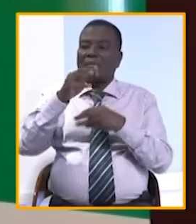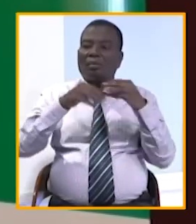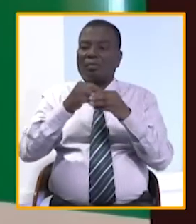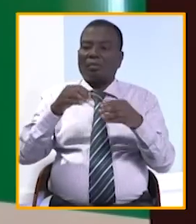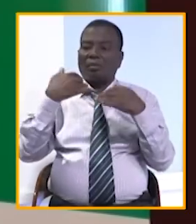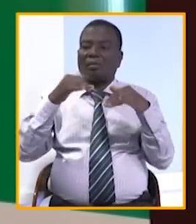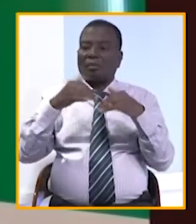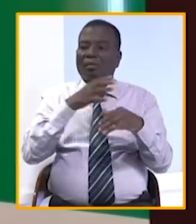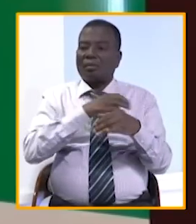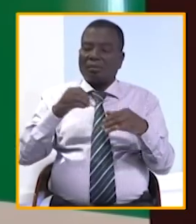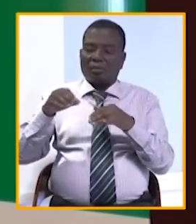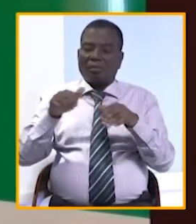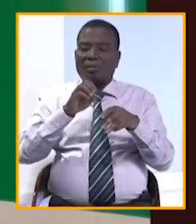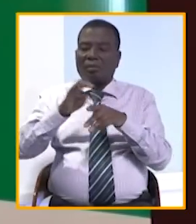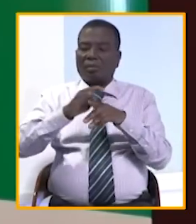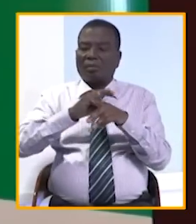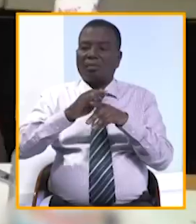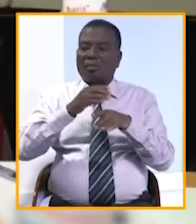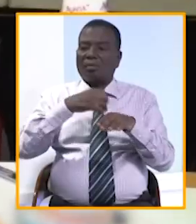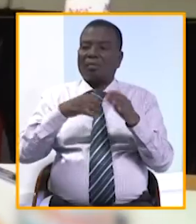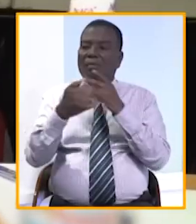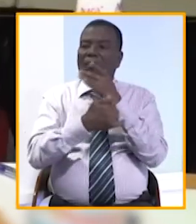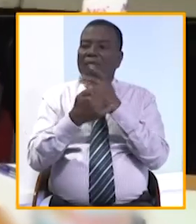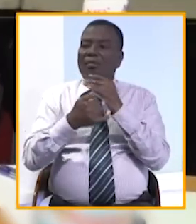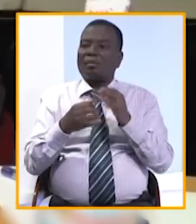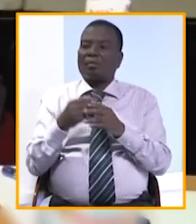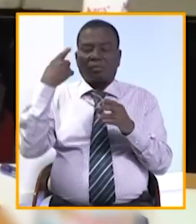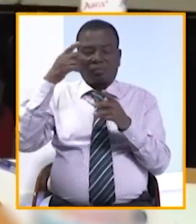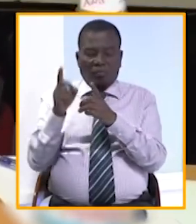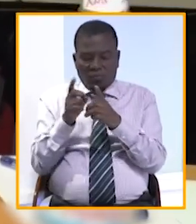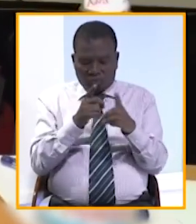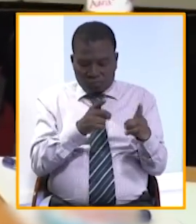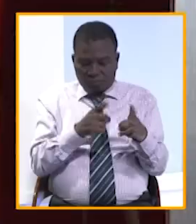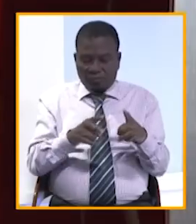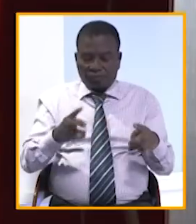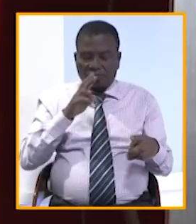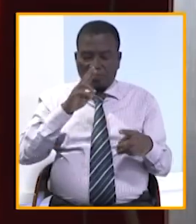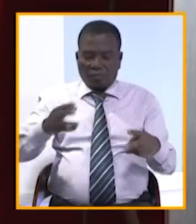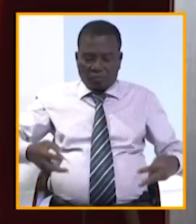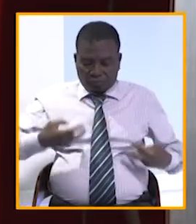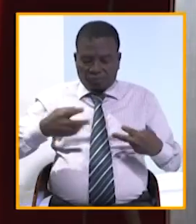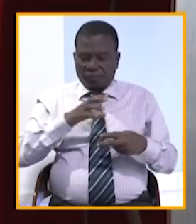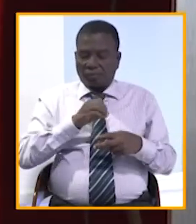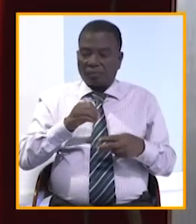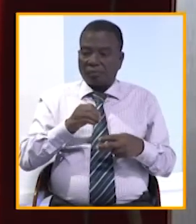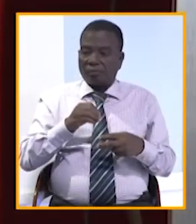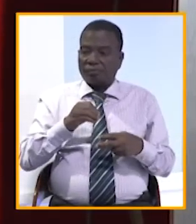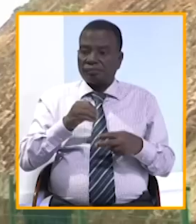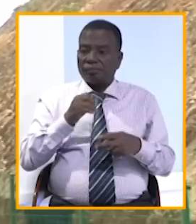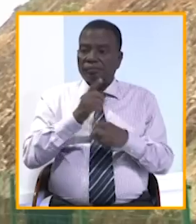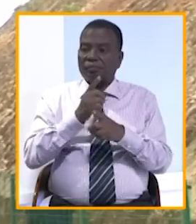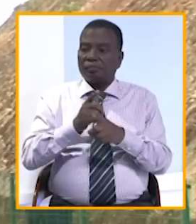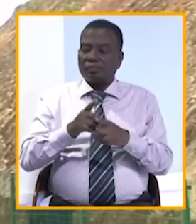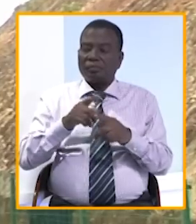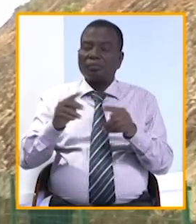industriel et le monde des affaires dans nos États. Tout ce dispositif vise une meilleure sécurisation des frontières,